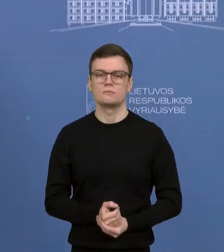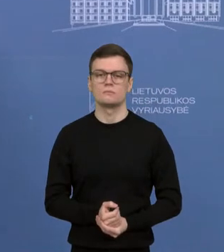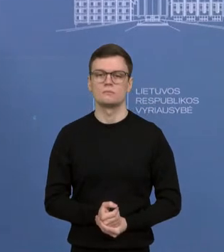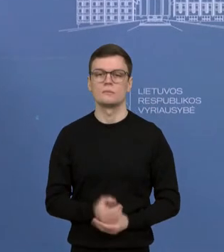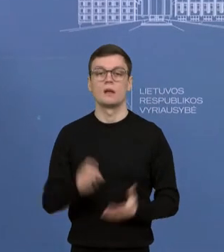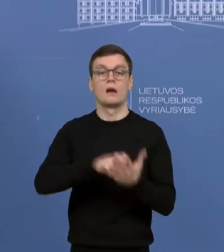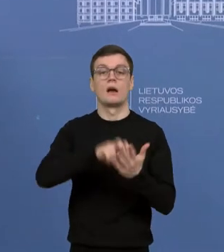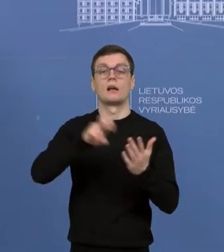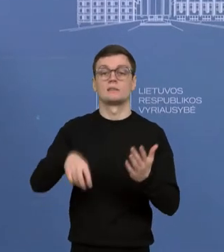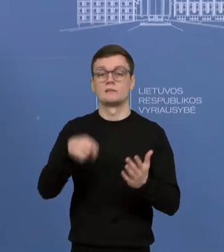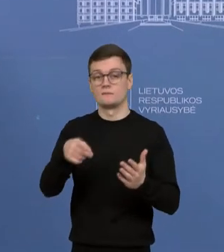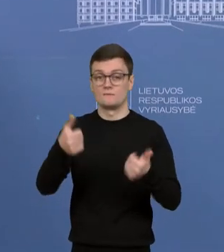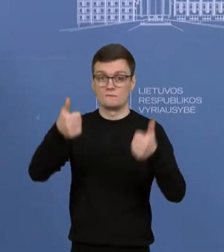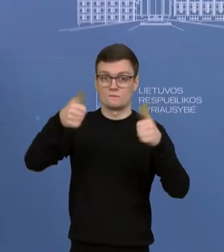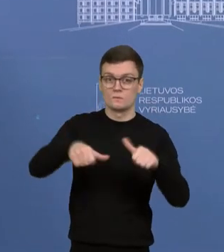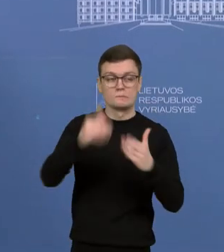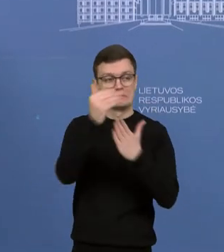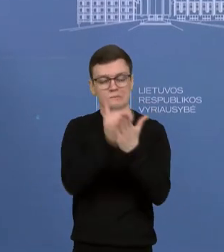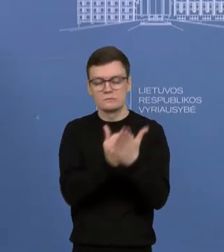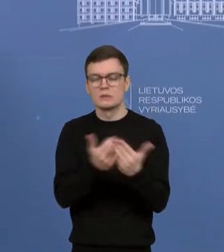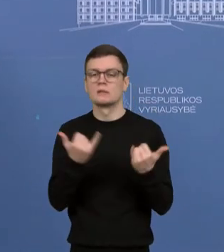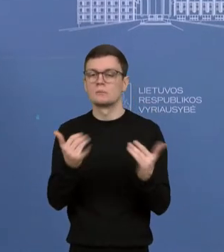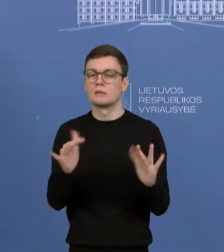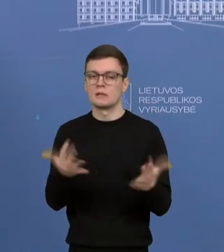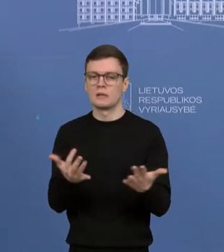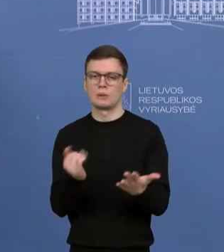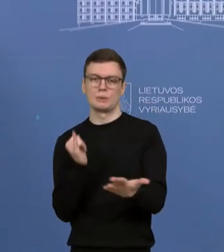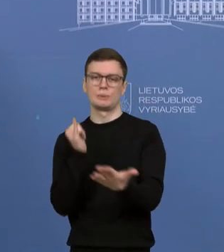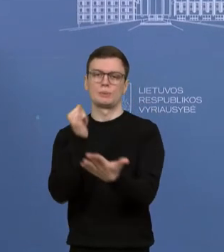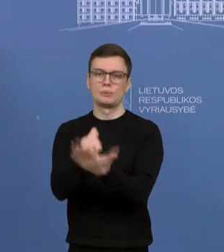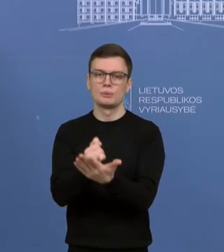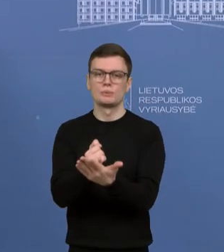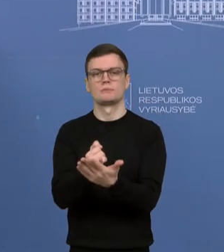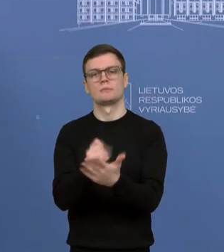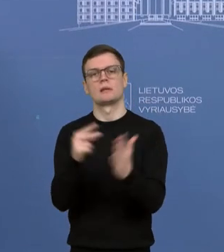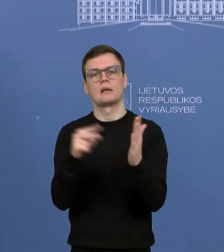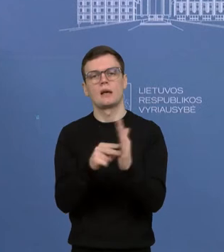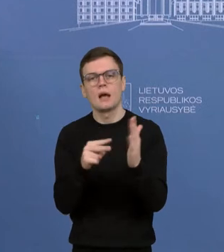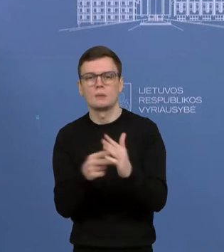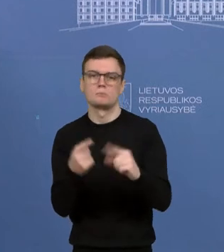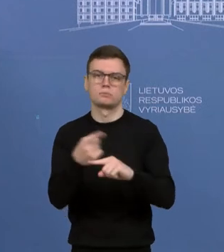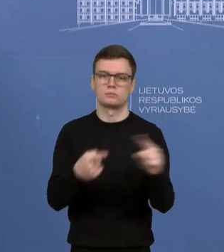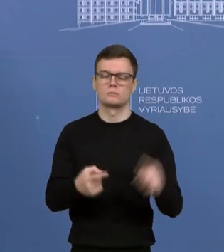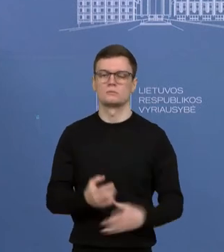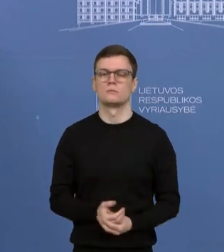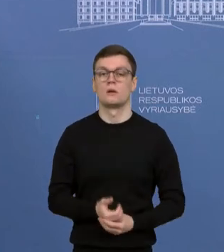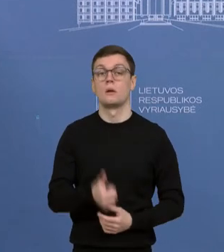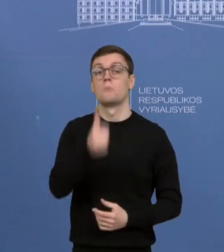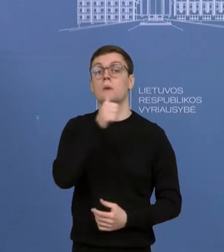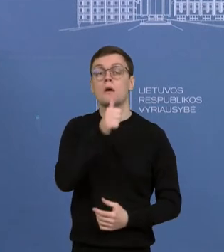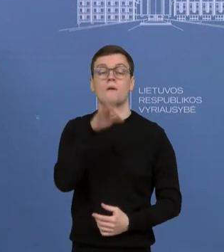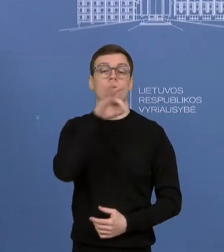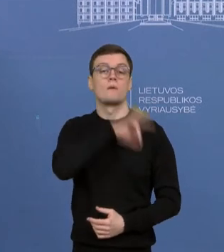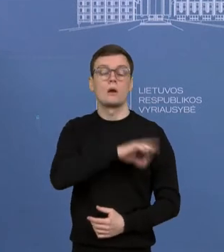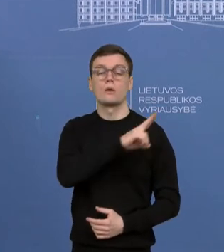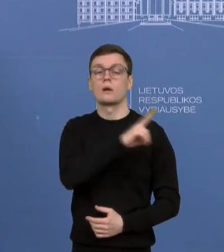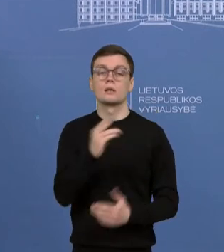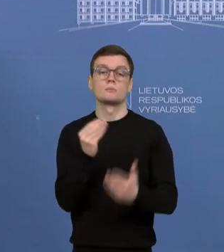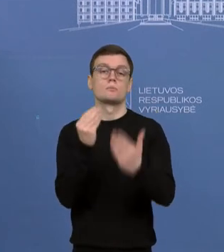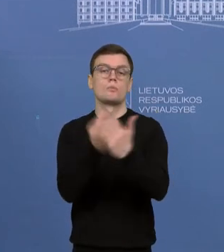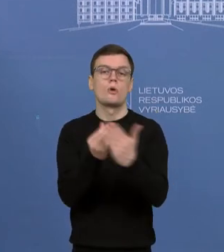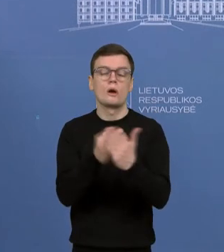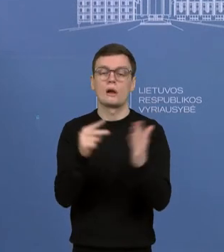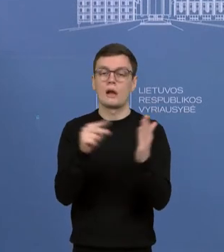atsisakant to modelio dabar tiesiog bus subsidijuojama kainos dalis, tai reiškia, kad už vartotojus, kurie mokėjo